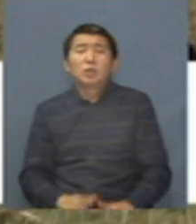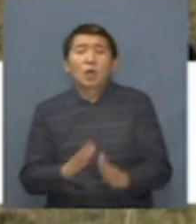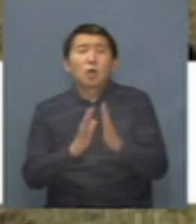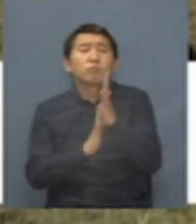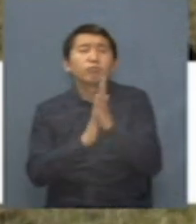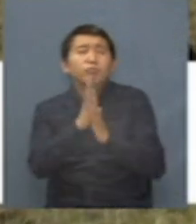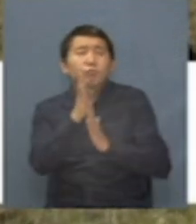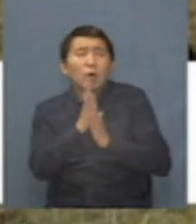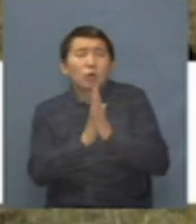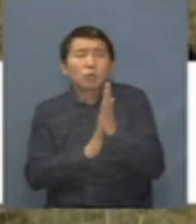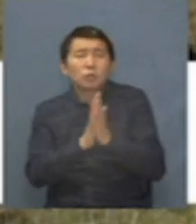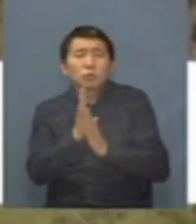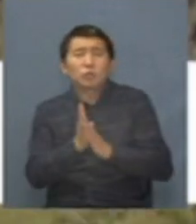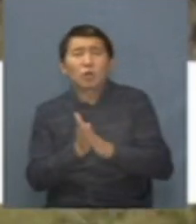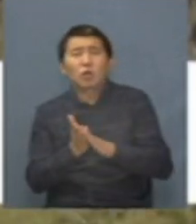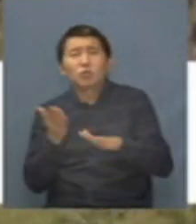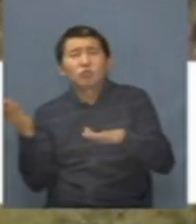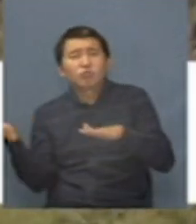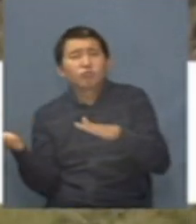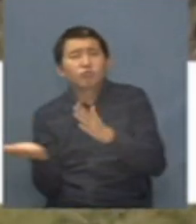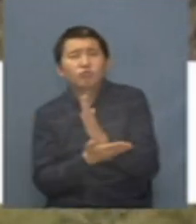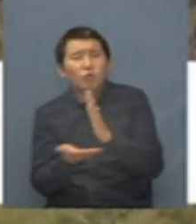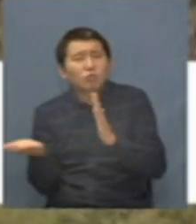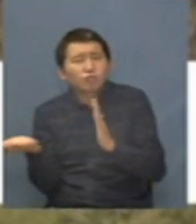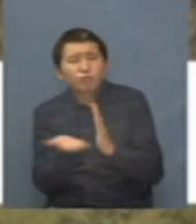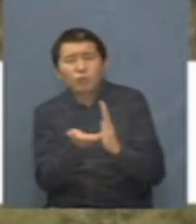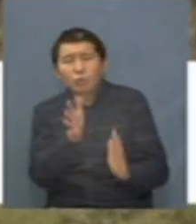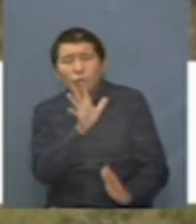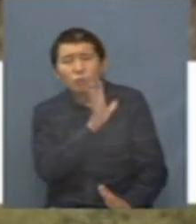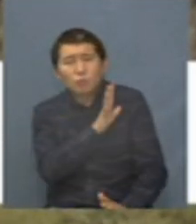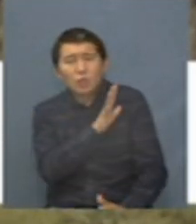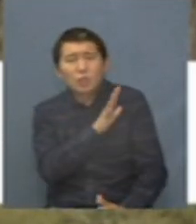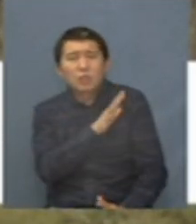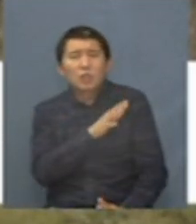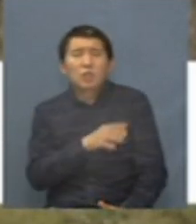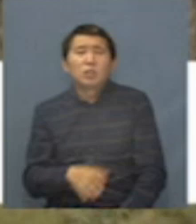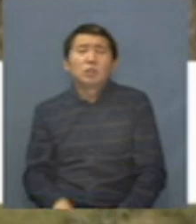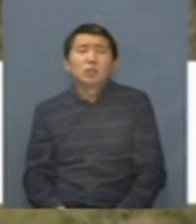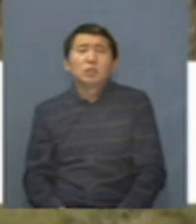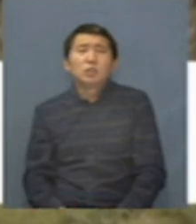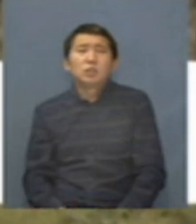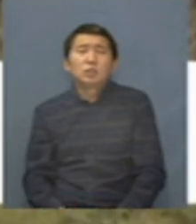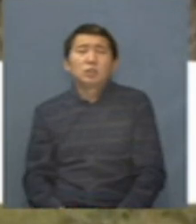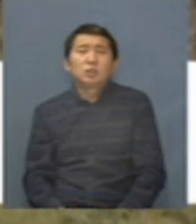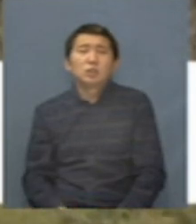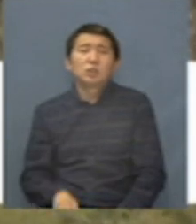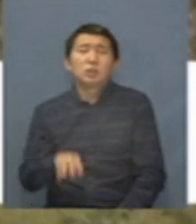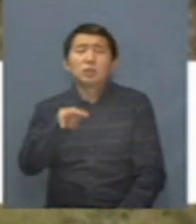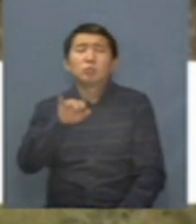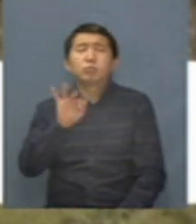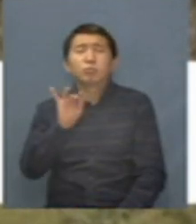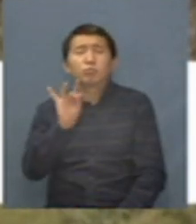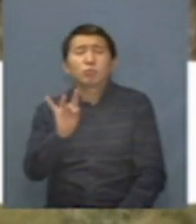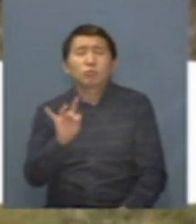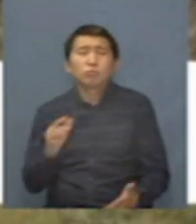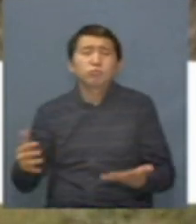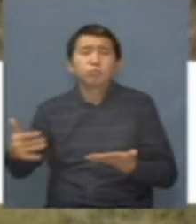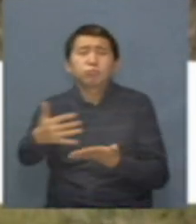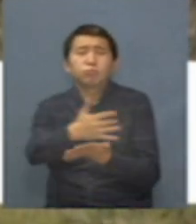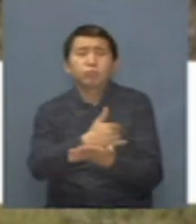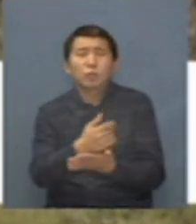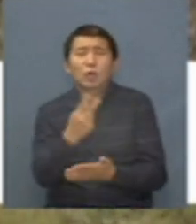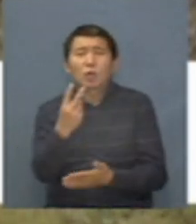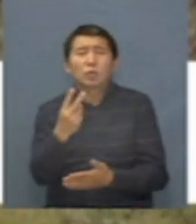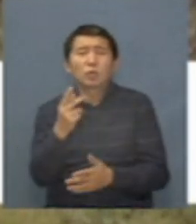жұмыстары барлығы әлі де атқарылуда. Бізде шөп шабуға трактор, және де мусорды шөпті шығару үшін екі